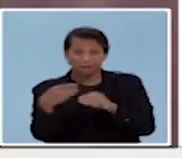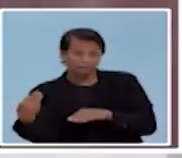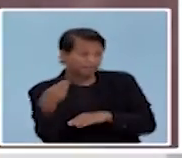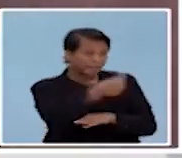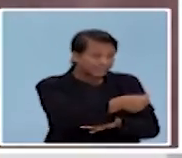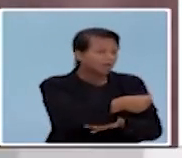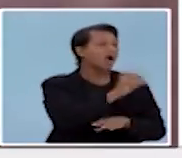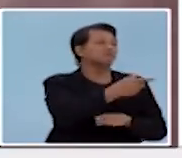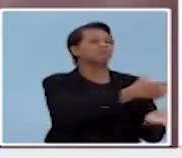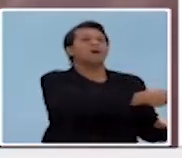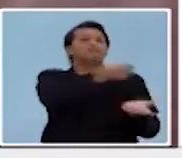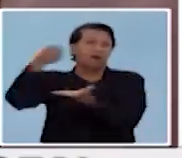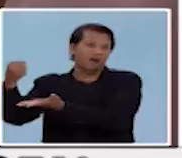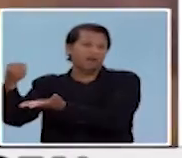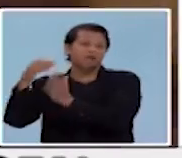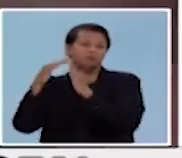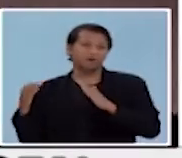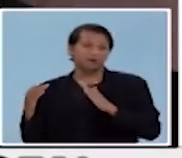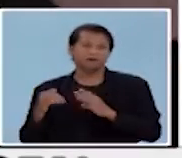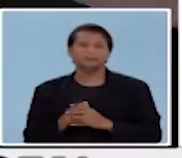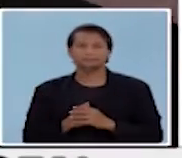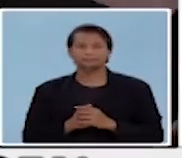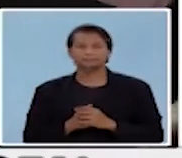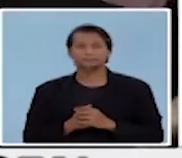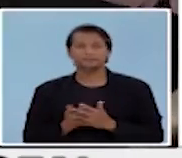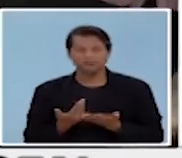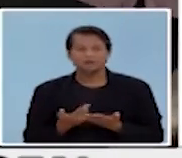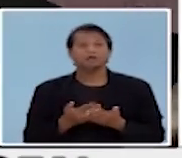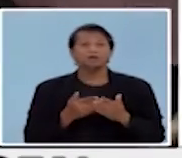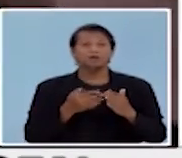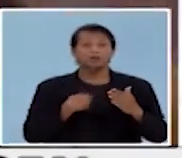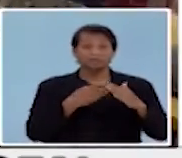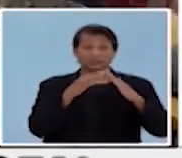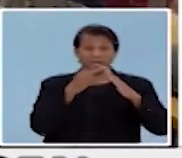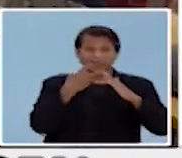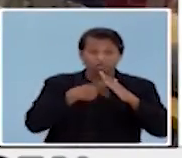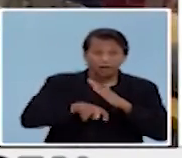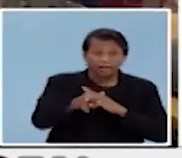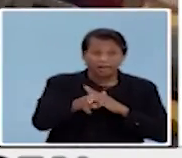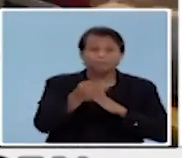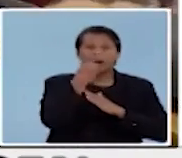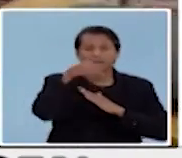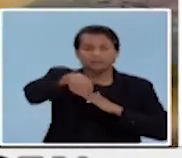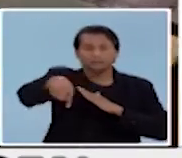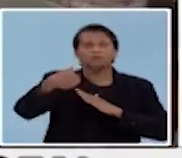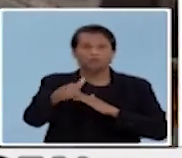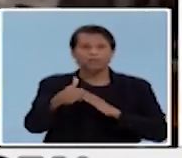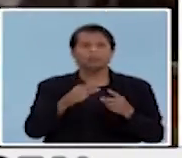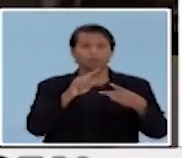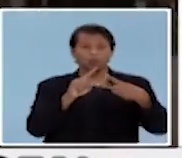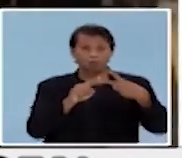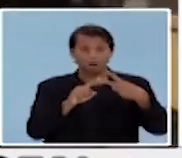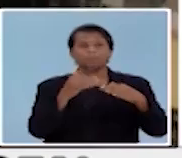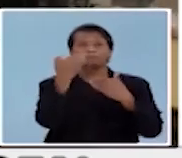hanya boleh di bagian teras aja seperti itu untuk mal sendiri itu sudah mulai